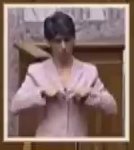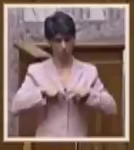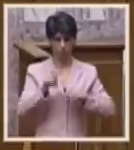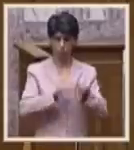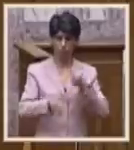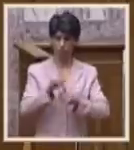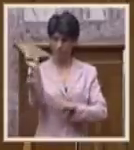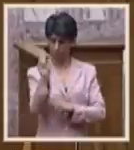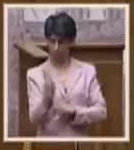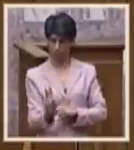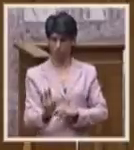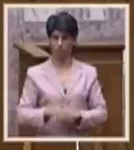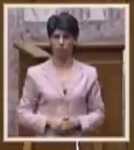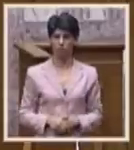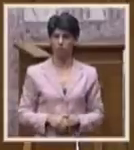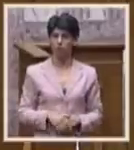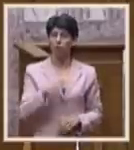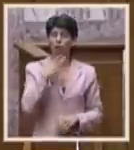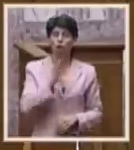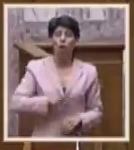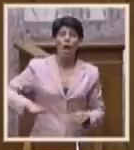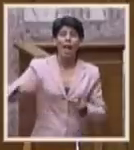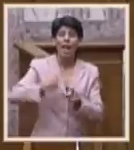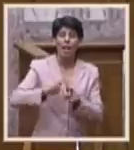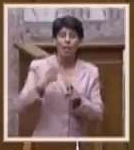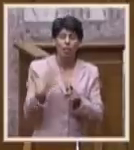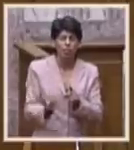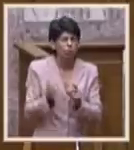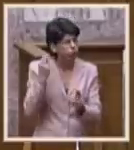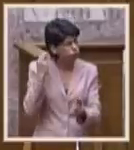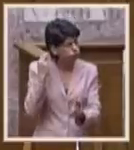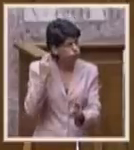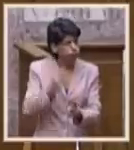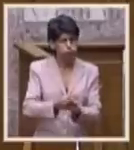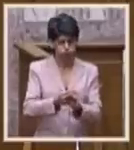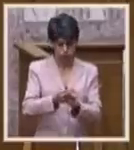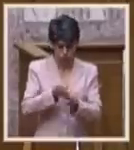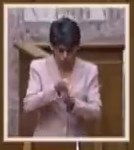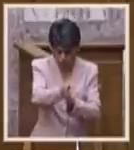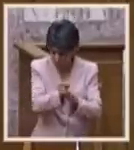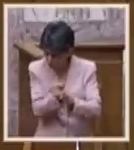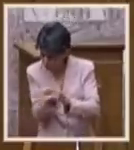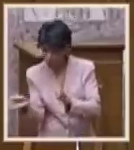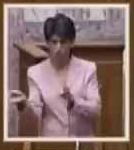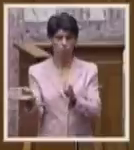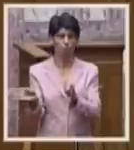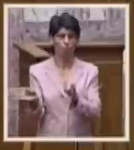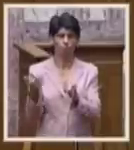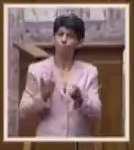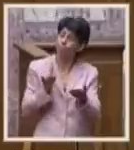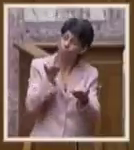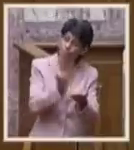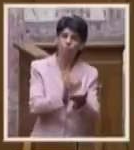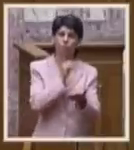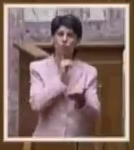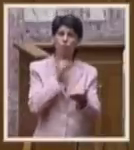Παρασκευή, γιατί η χώρα βρίσκεται σε ένα κρίσιμο σταυροδρόμι. Και την ζητώ, όπως